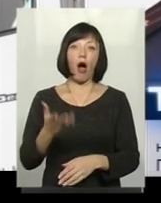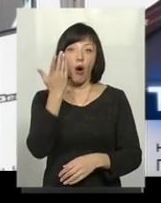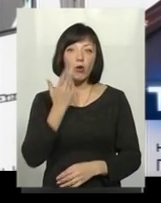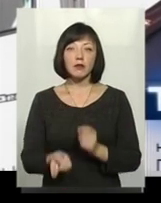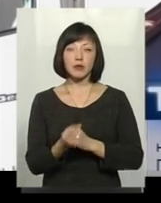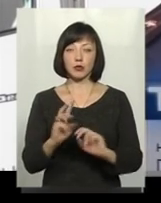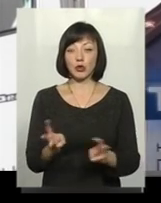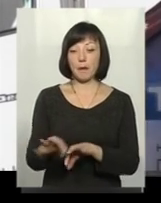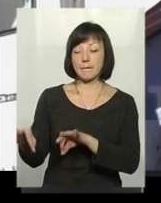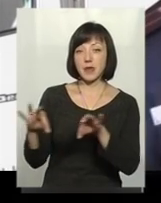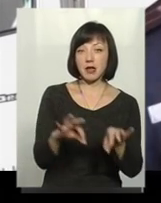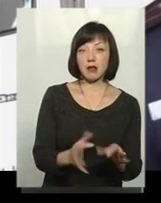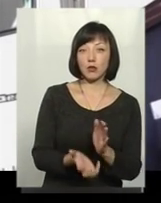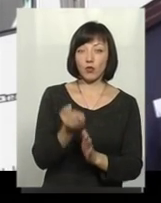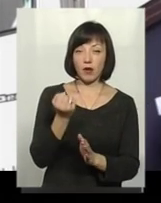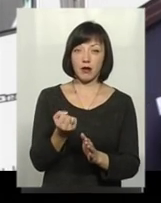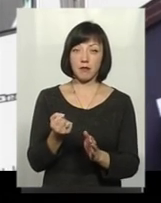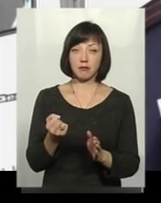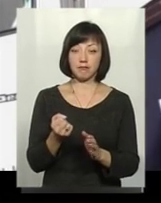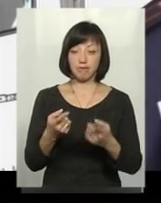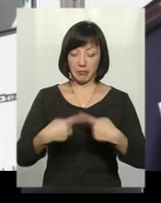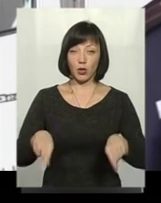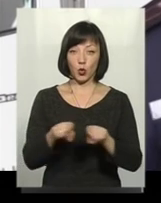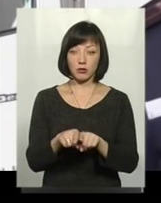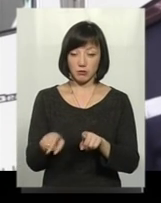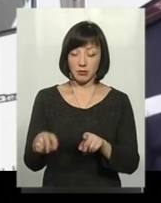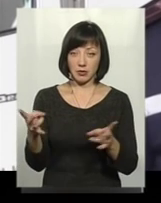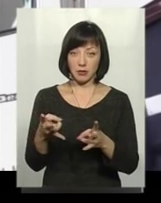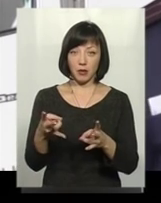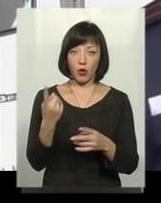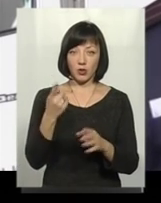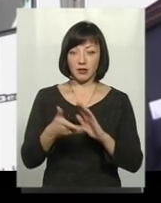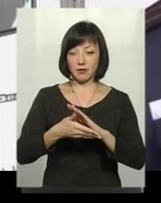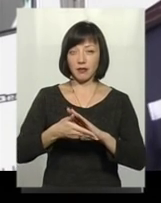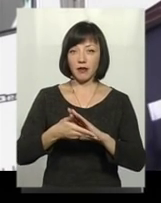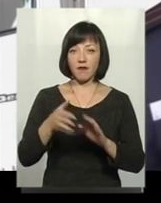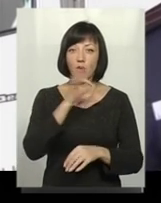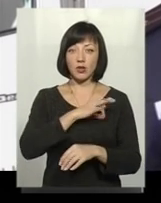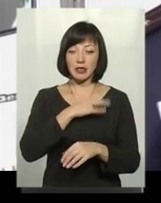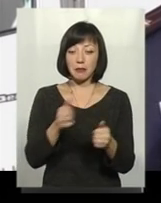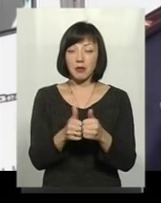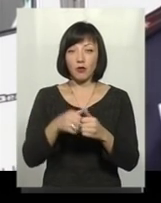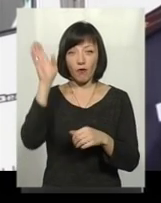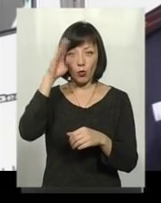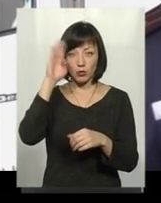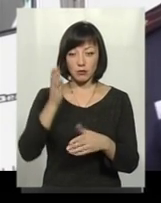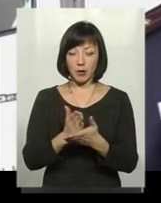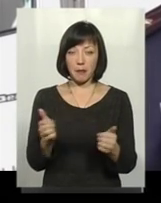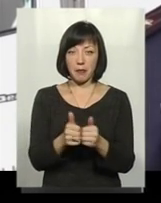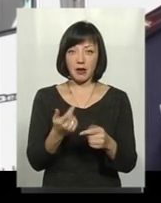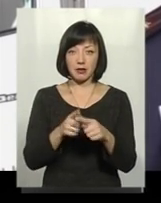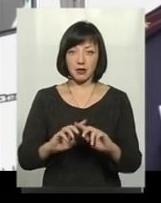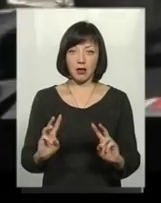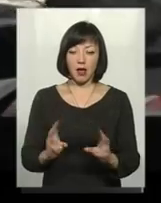пожежа, приїхали пожежно-рятувальні підрозділи. Значить, у нас один вихід – це використовувати найближчий водоісточник, який знаходиться біля